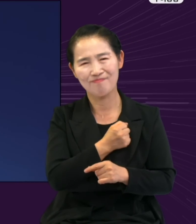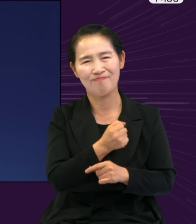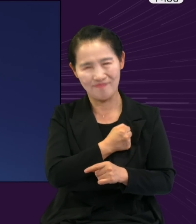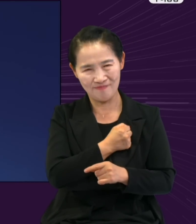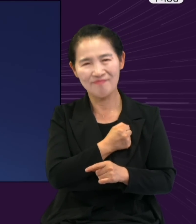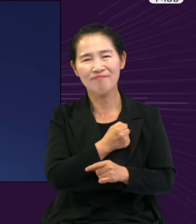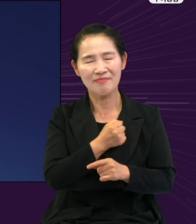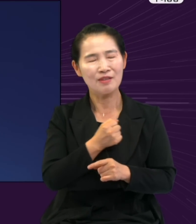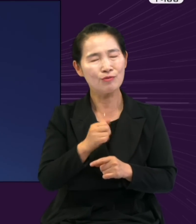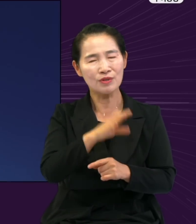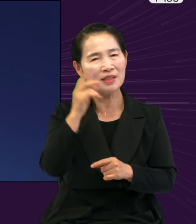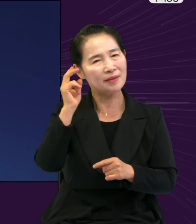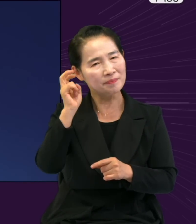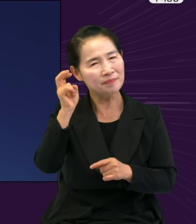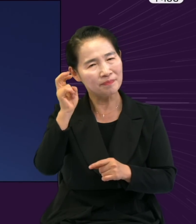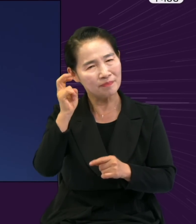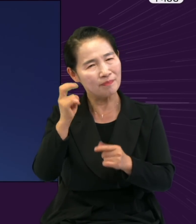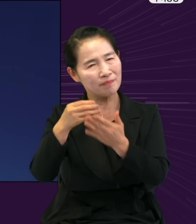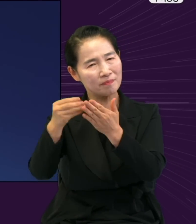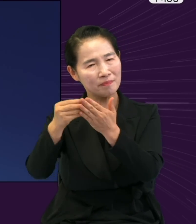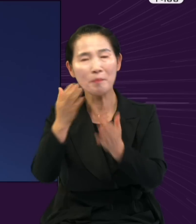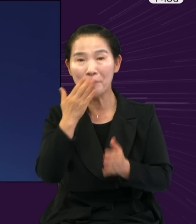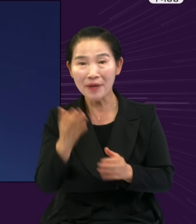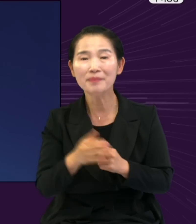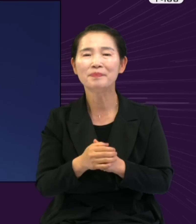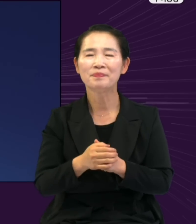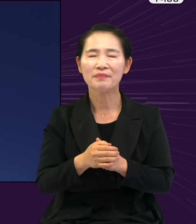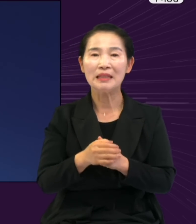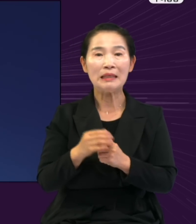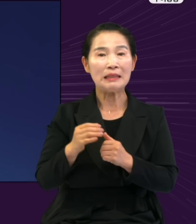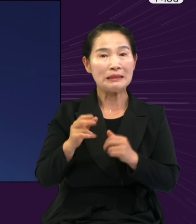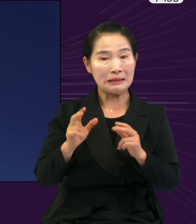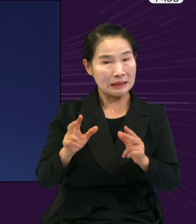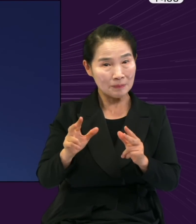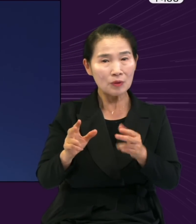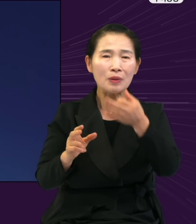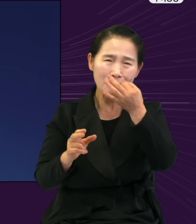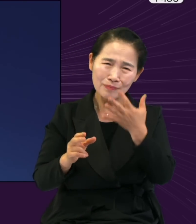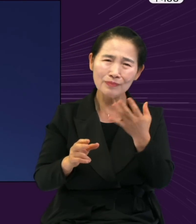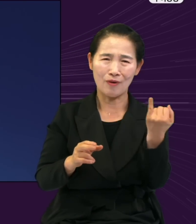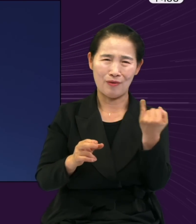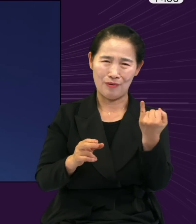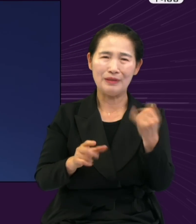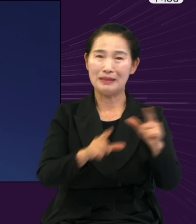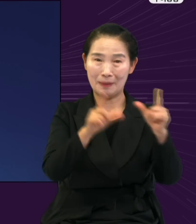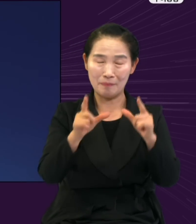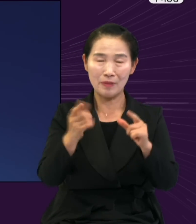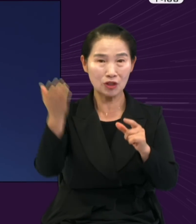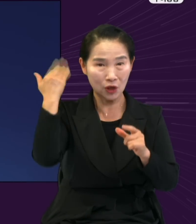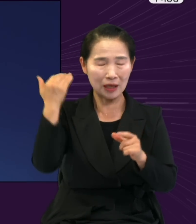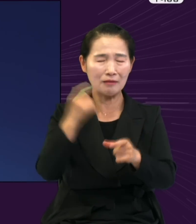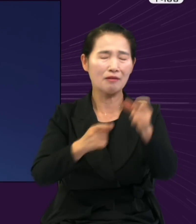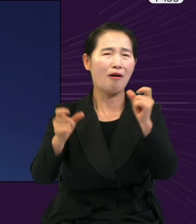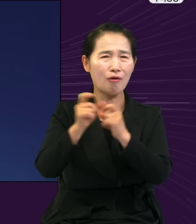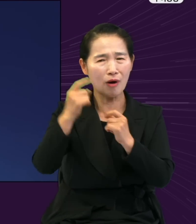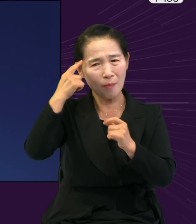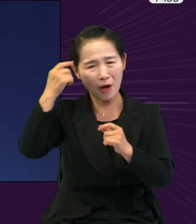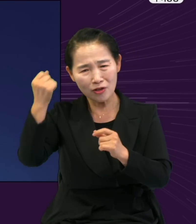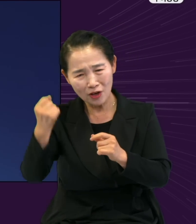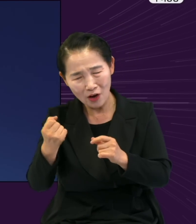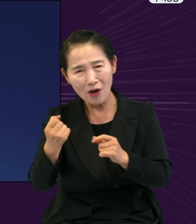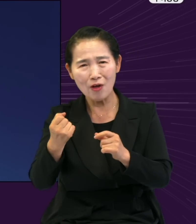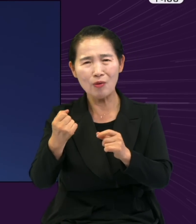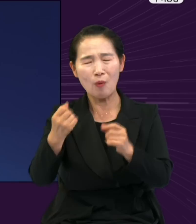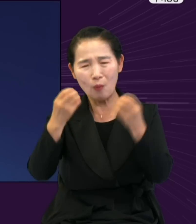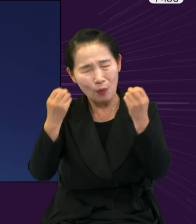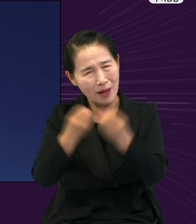있습니다. 지금도 마찬가지이지만 그때는 더더욱 그런 편견과 싸우기에 여자 혼자는 쉽지 않았을